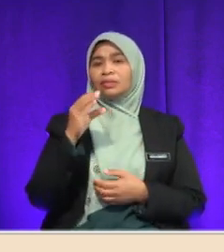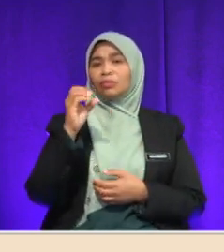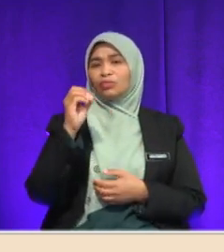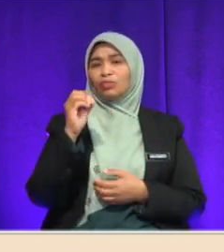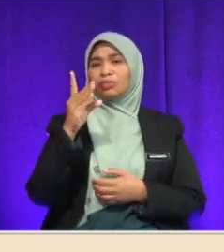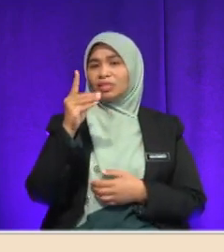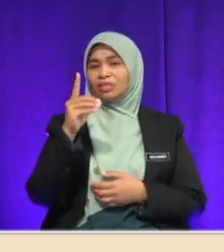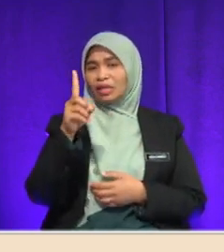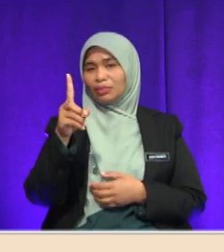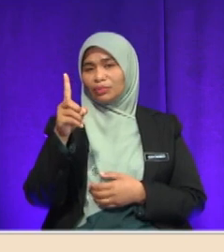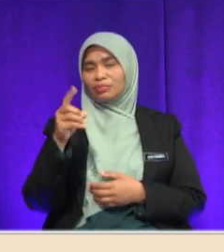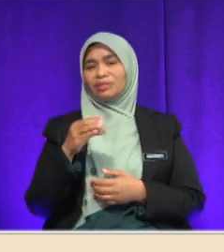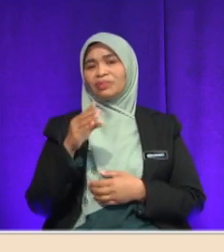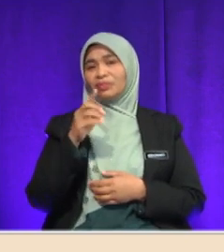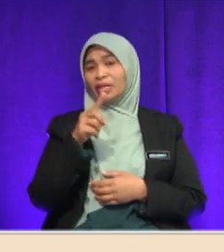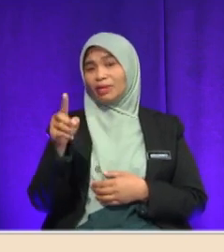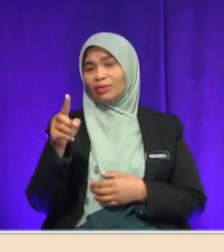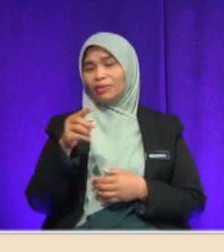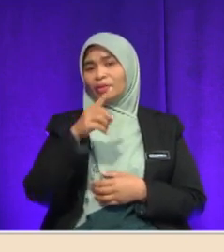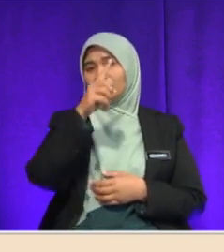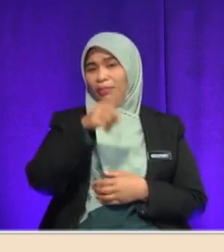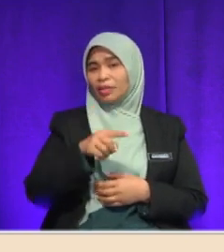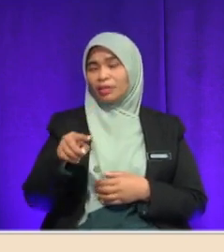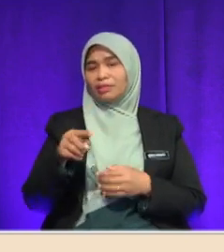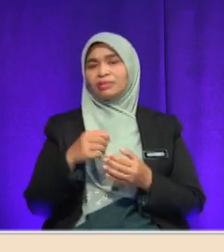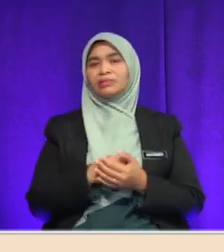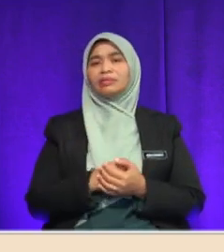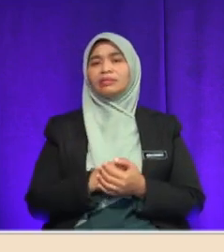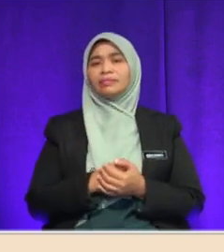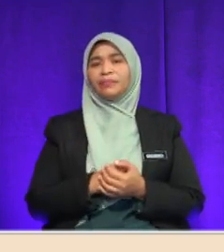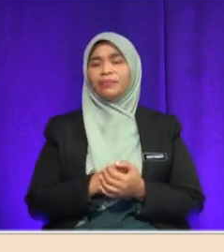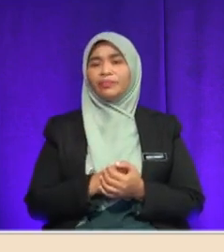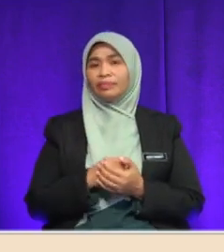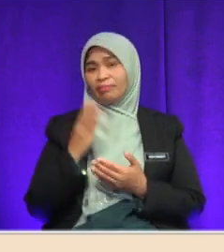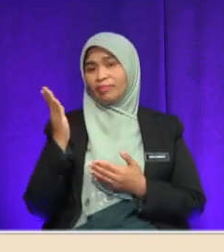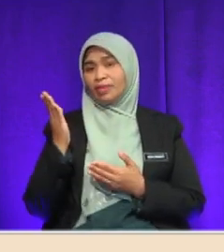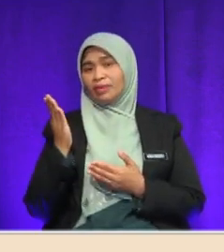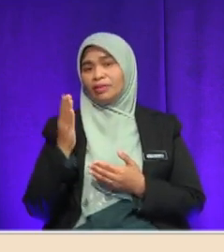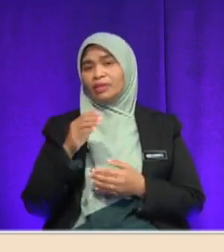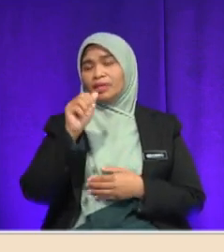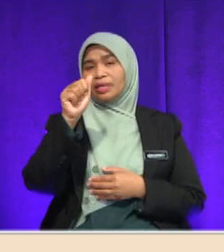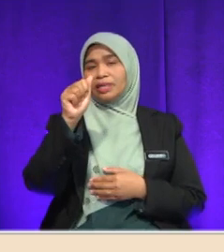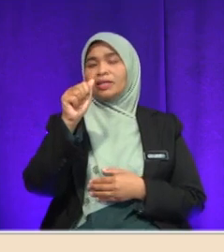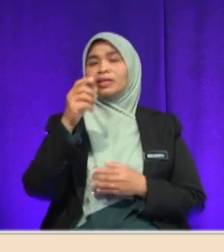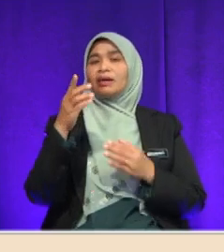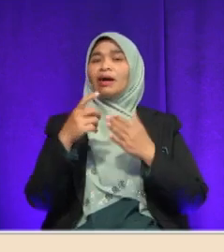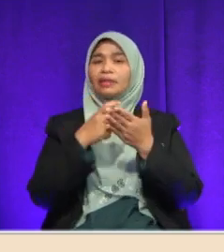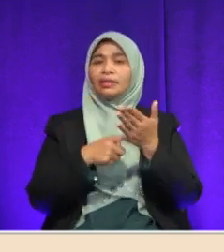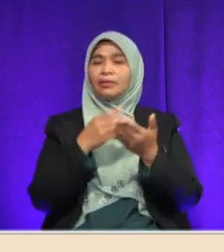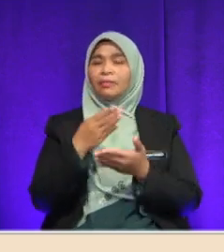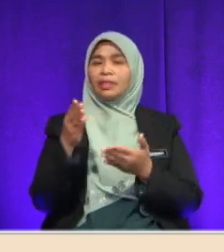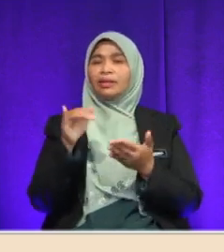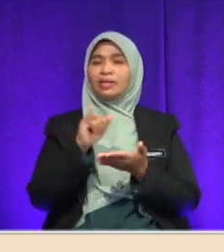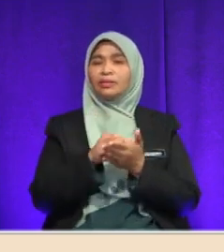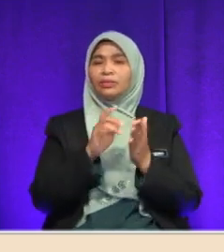D1, D1? Apa yang menyebabkan berlaku peralihan keluk ke kanan? Okey. A. Harga barang itu naik.